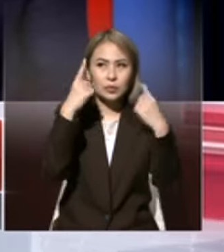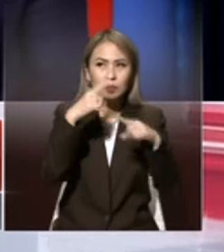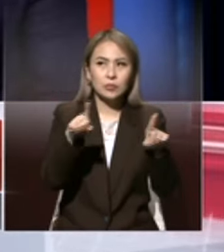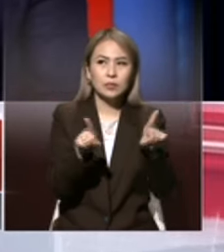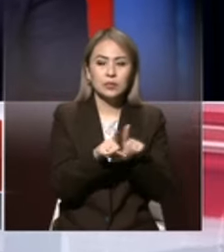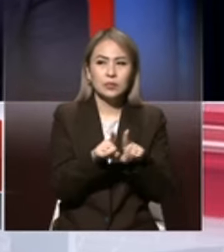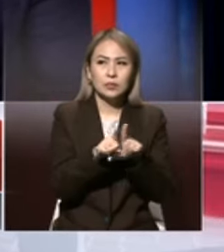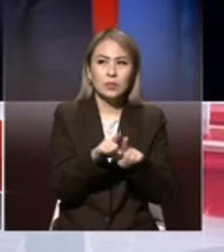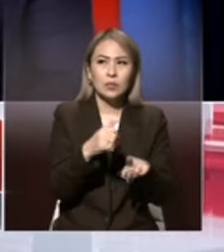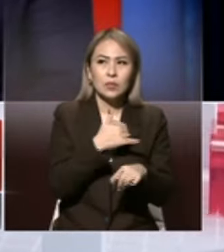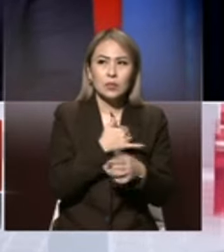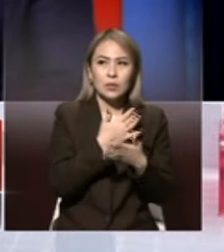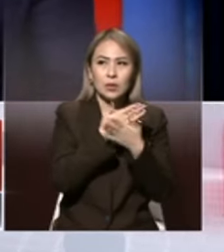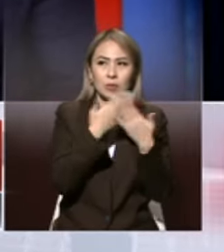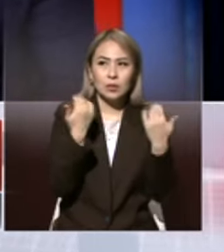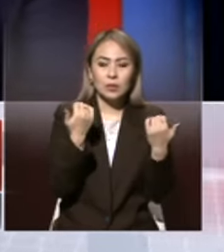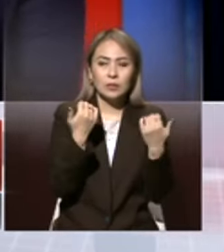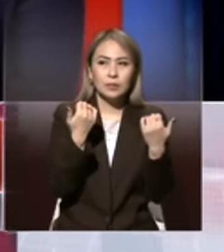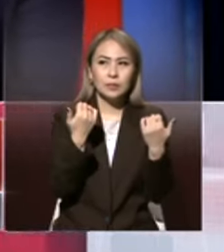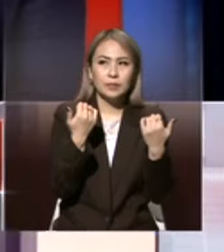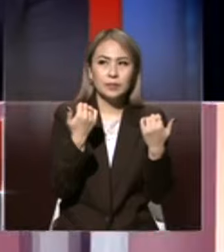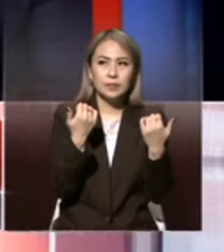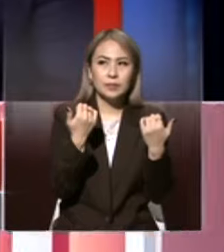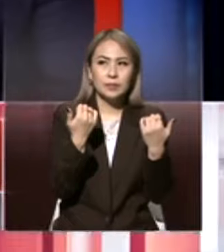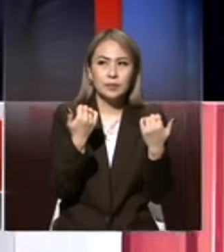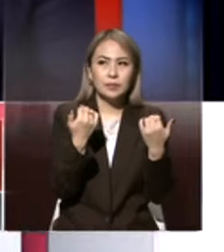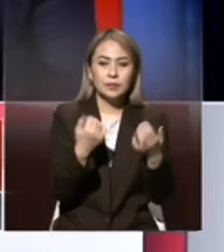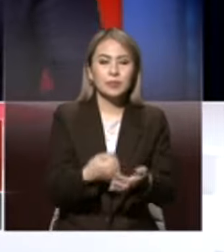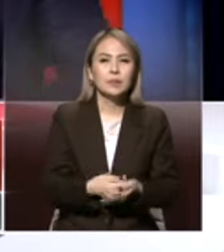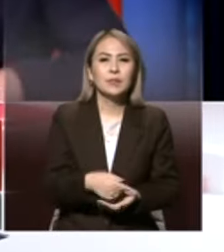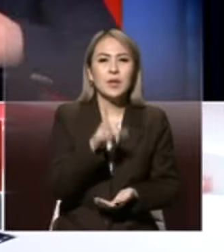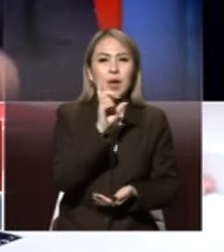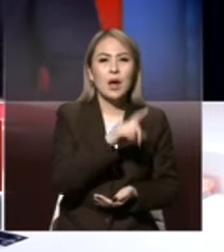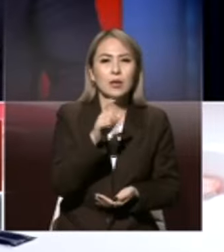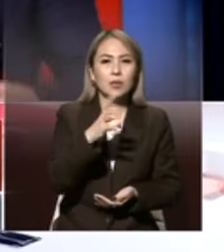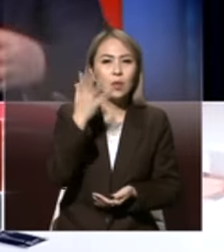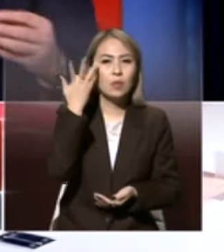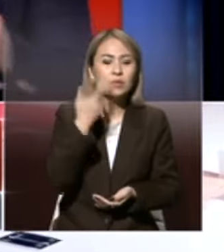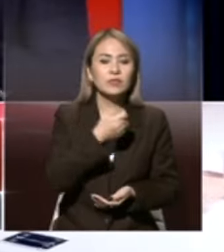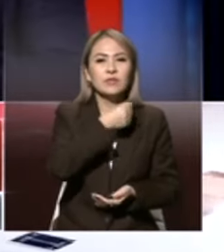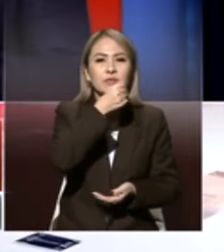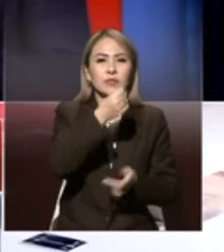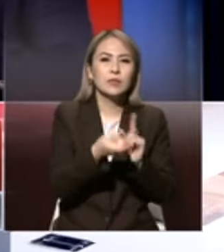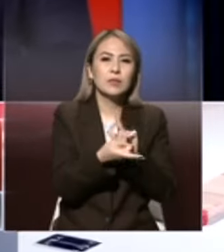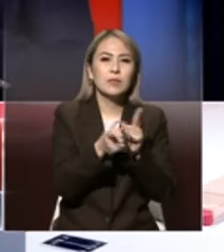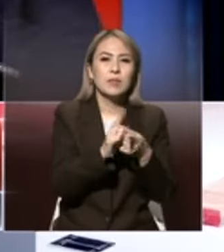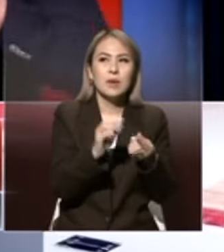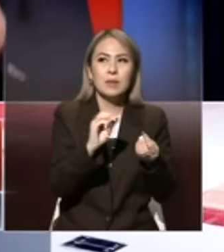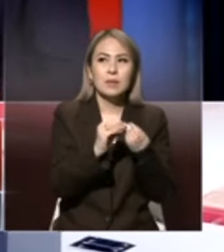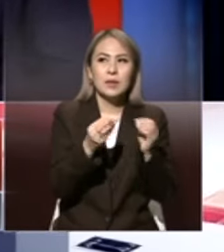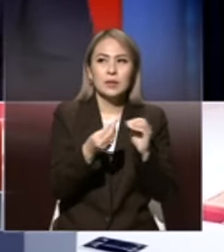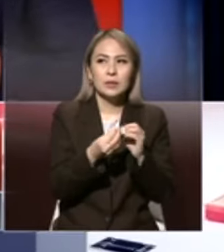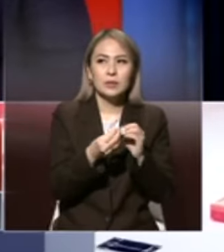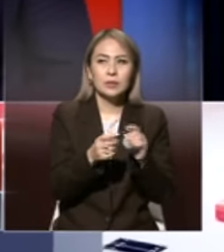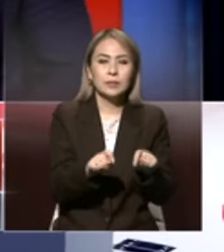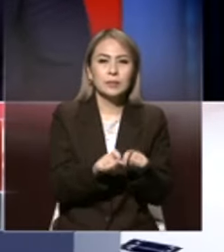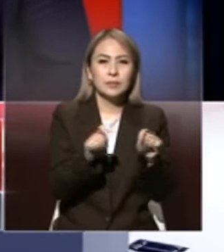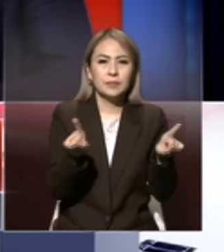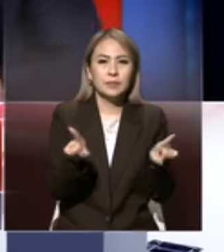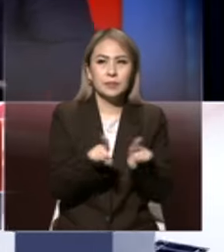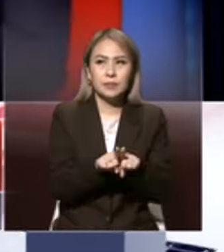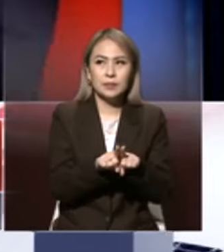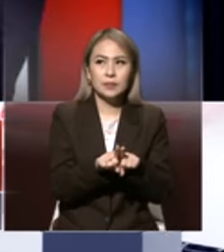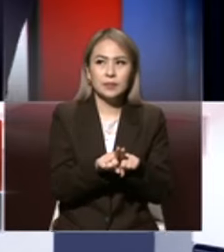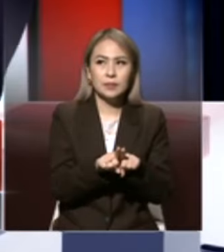ондай нәрсе бізде жоқ. Бұл дегеніміз адамдардың есейген кездегі проблемалардың туындағаннан шығатын бір зат сияқты